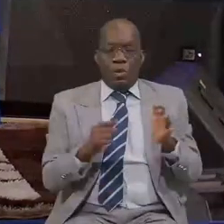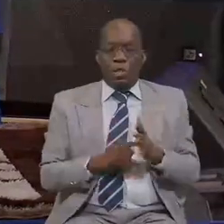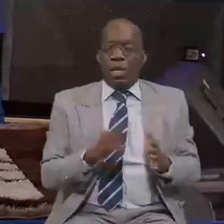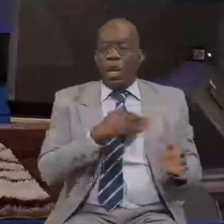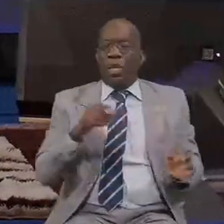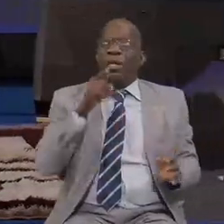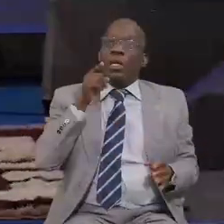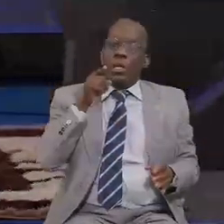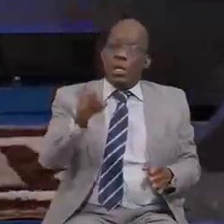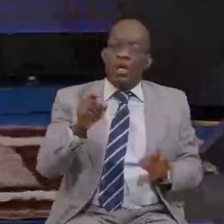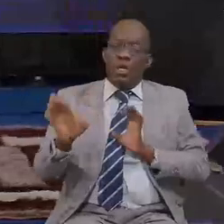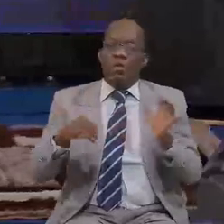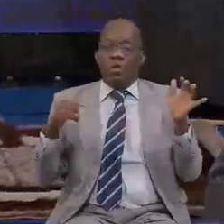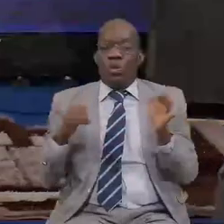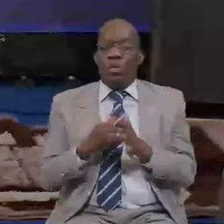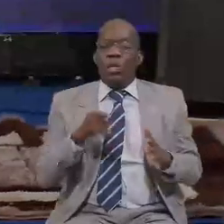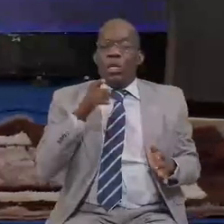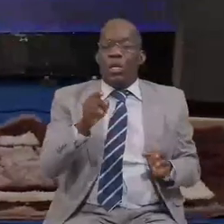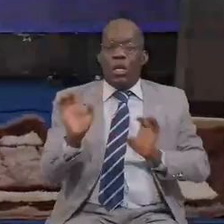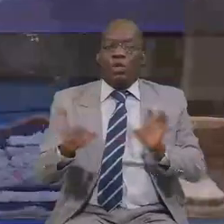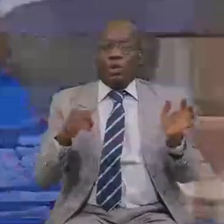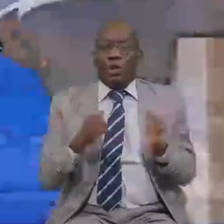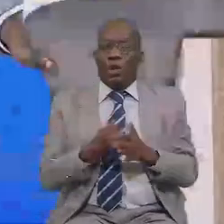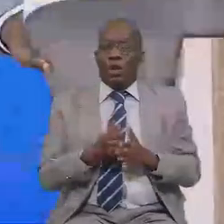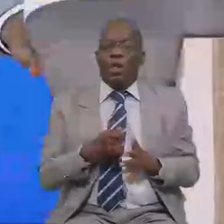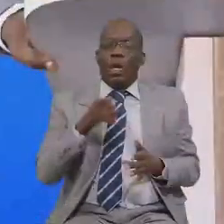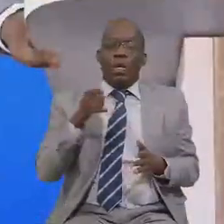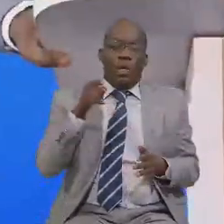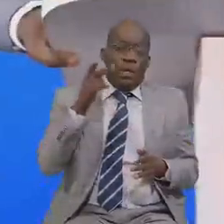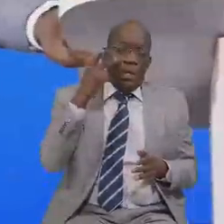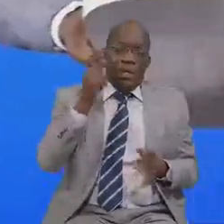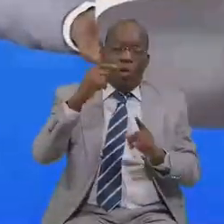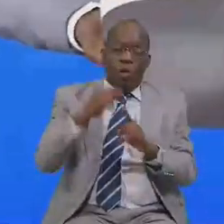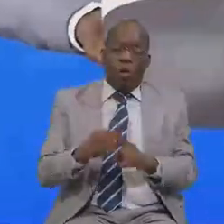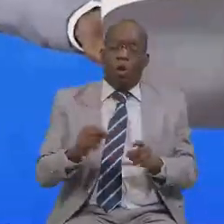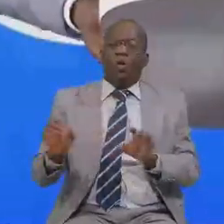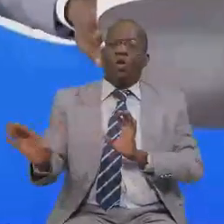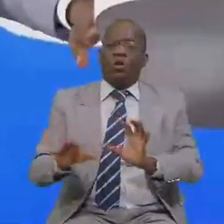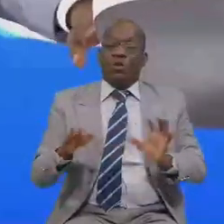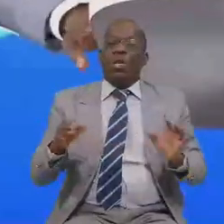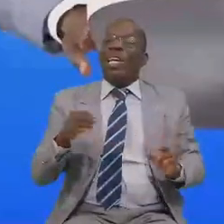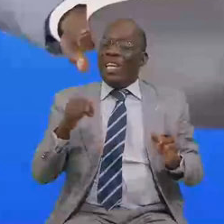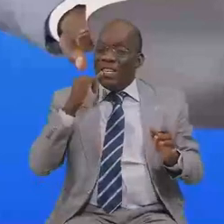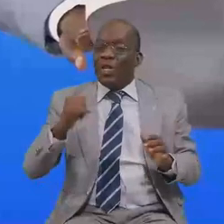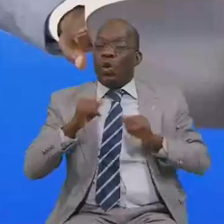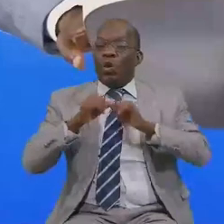Et il le fait. Vous voyez, il le fait. Il continue à le faire jusqu'à ce que je change